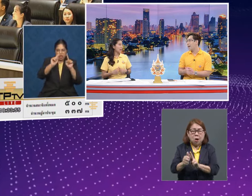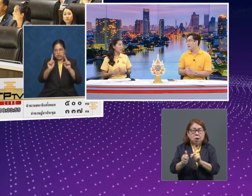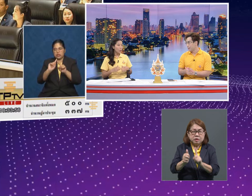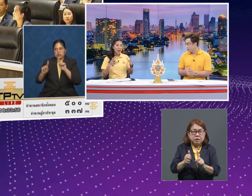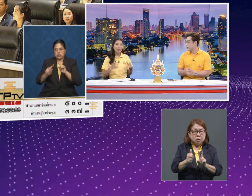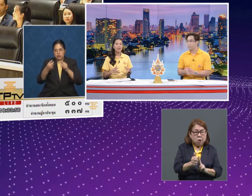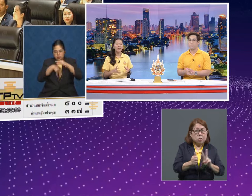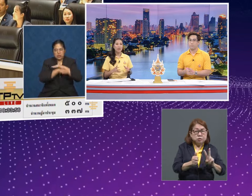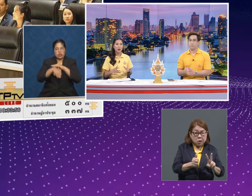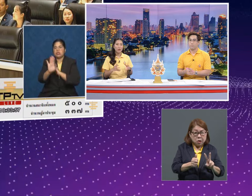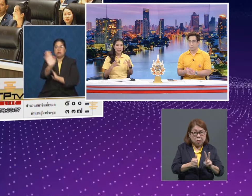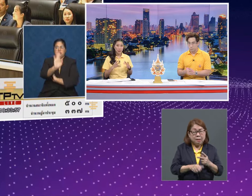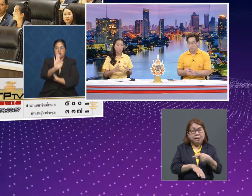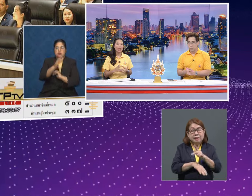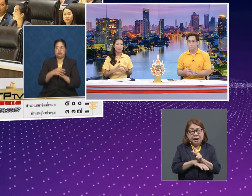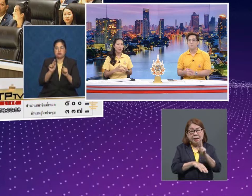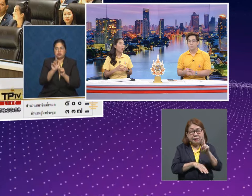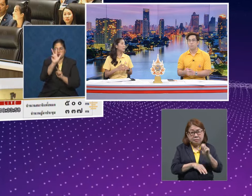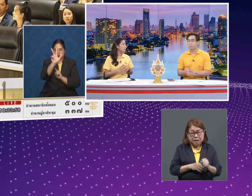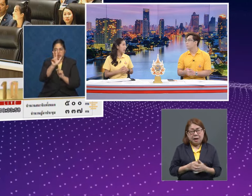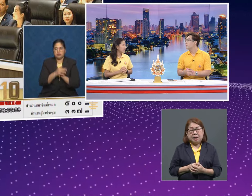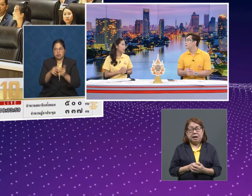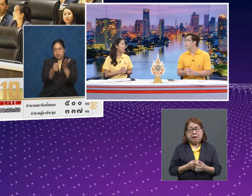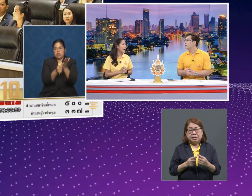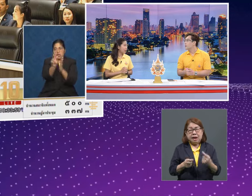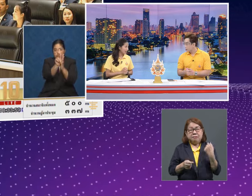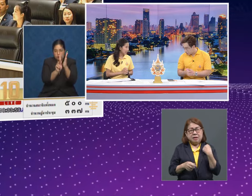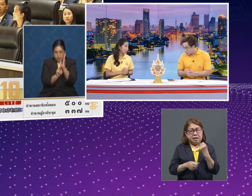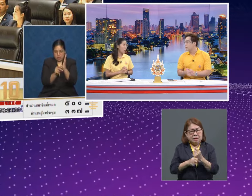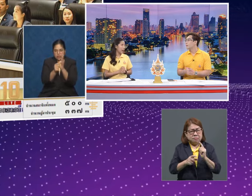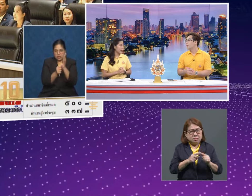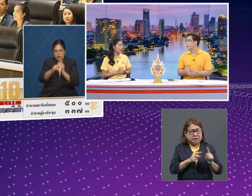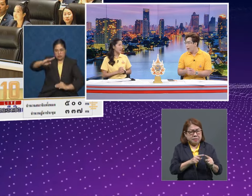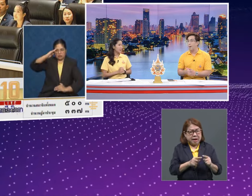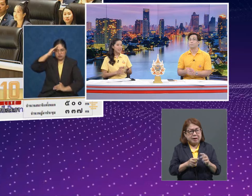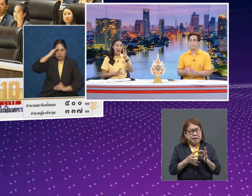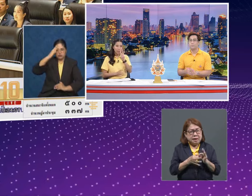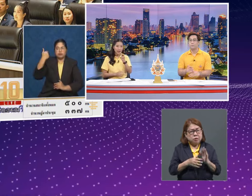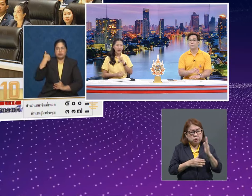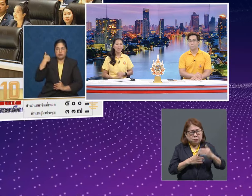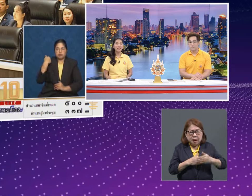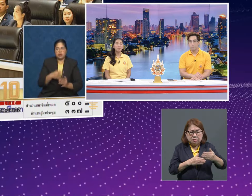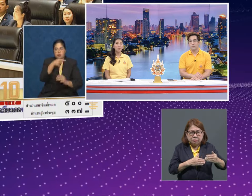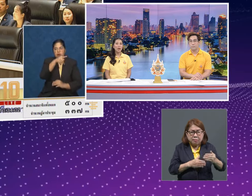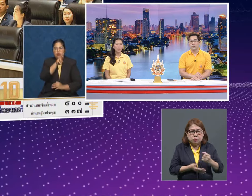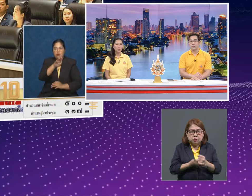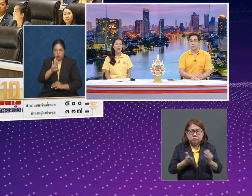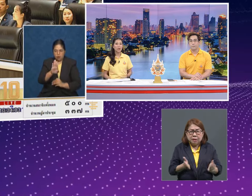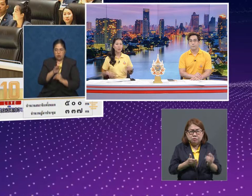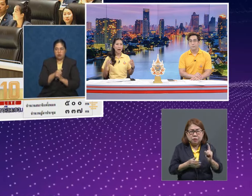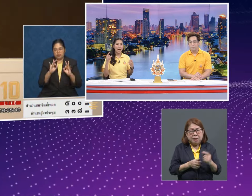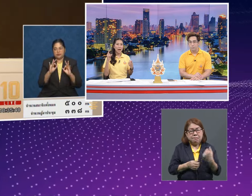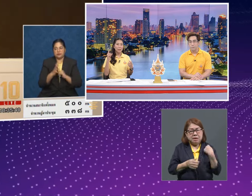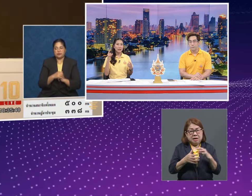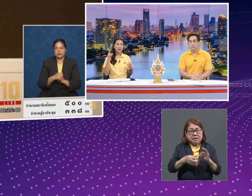ะแต่ว่างานอื่นๆเนี่ยก็อยากจะทวงถามถึงความคืบหน้าที่จะเดินหน้าผลักดันกันต่อไป3เรื่องหลักๆที่เมื่อวานนี้คุณพิธาย